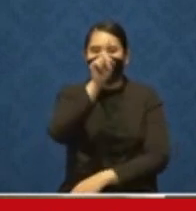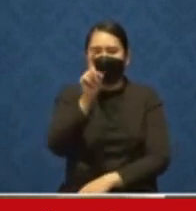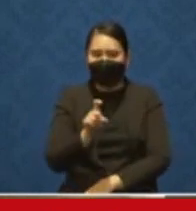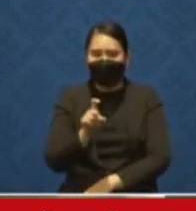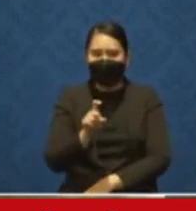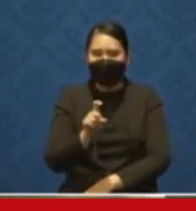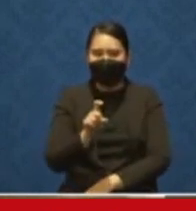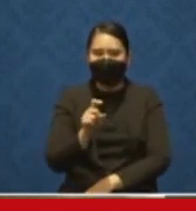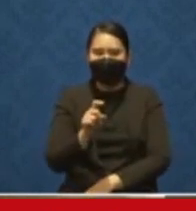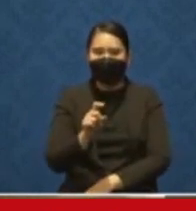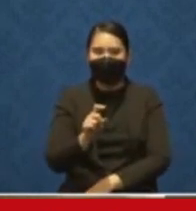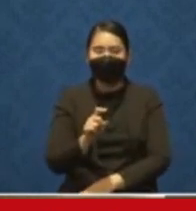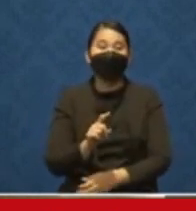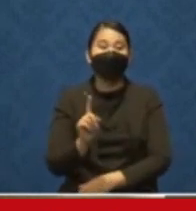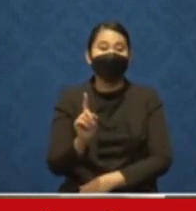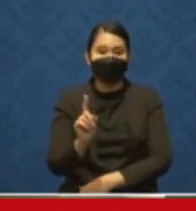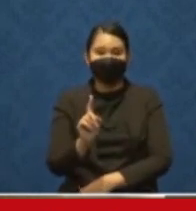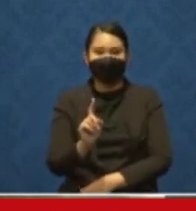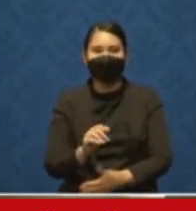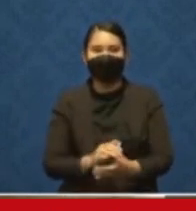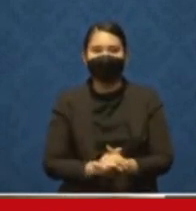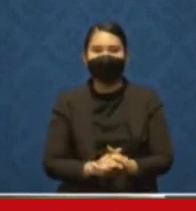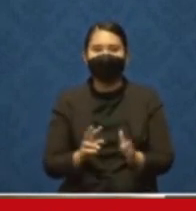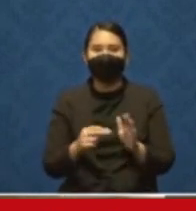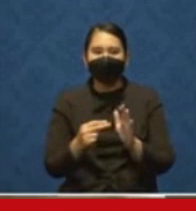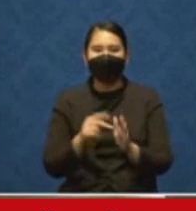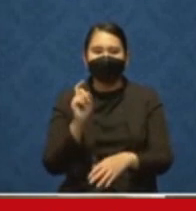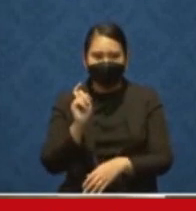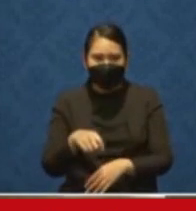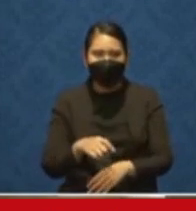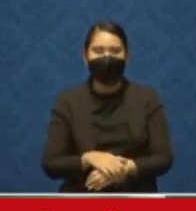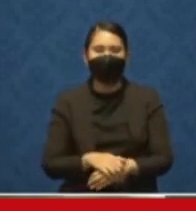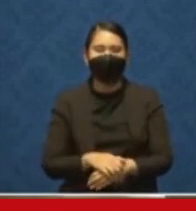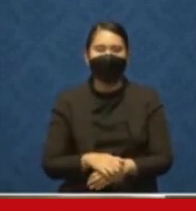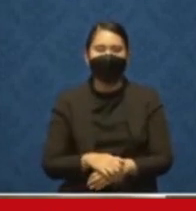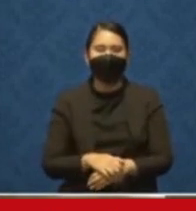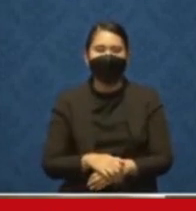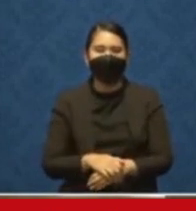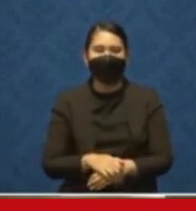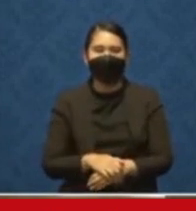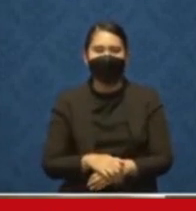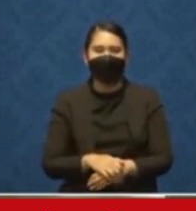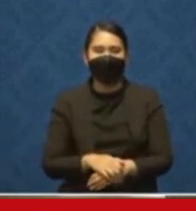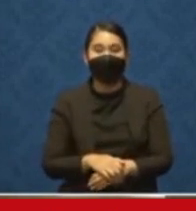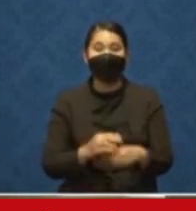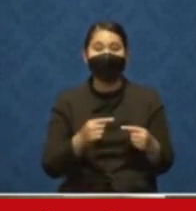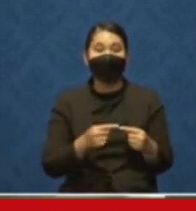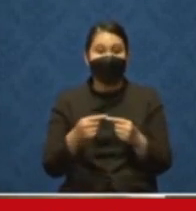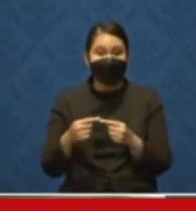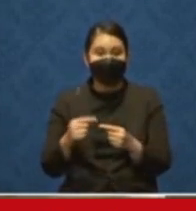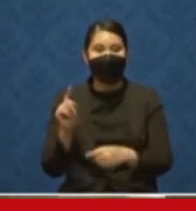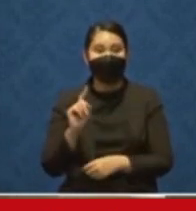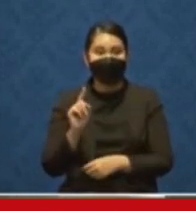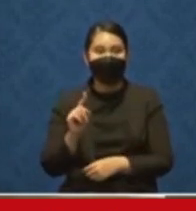นี่ไม่ใช่ครั้งเดียวพ่อพระจริงนะเนี่ยแต่มันไม่ใช่น่าสงสัยอย่างเดียวเนี่ย